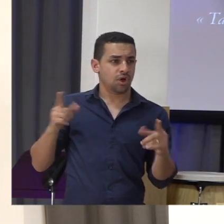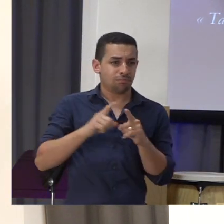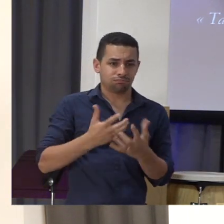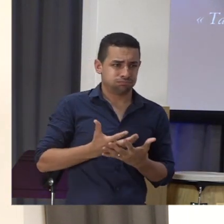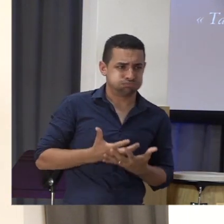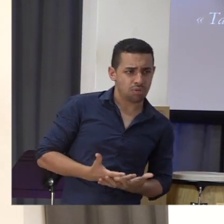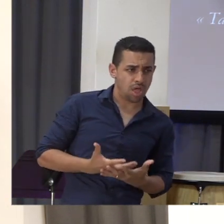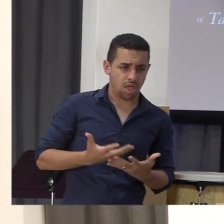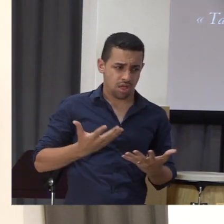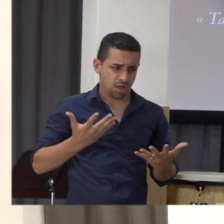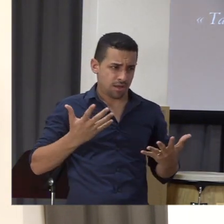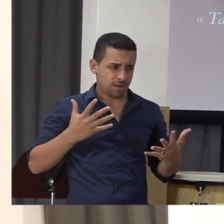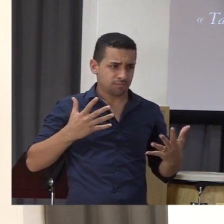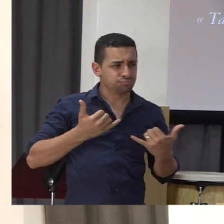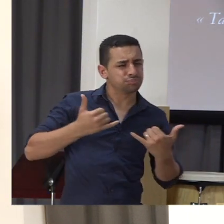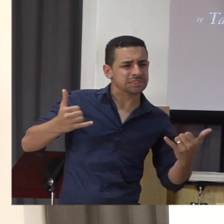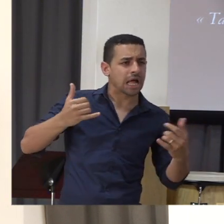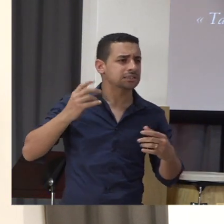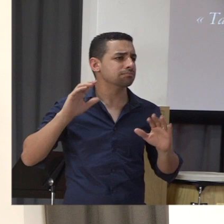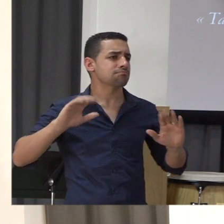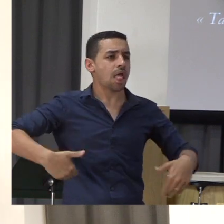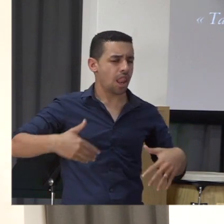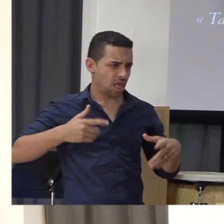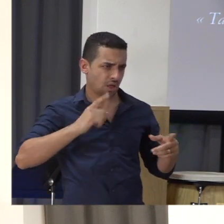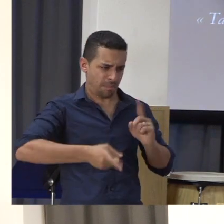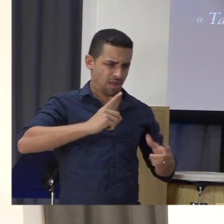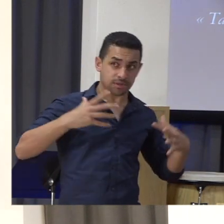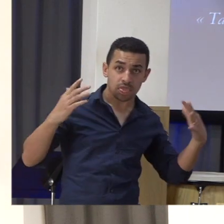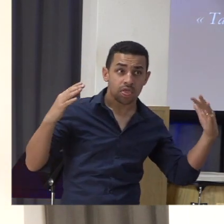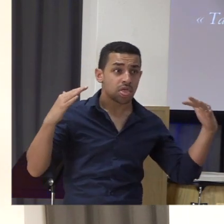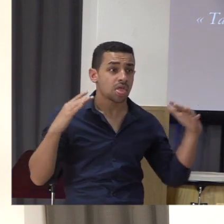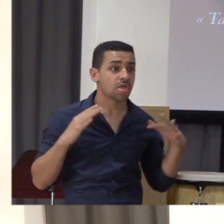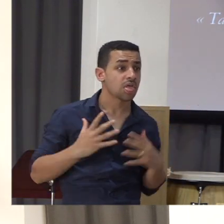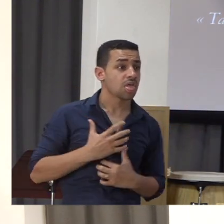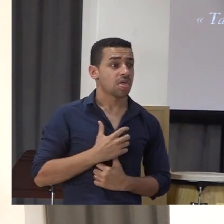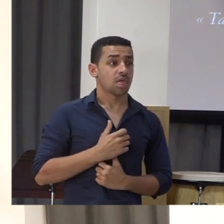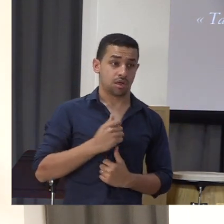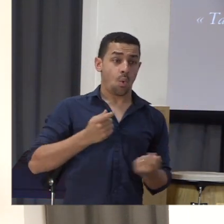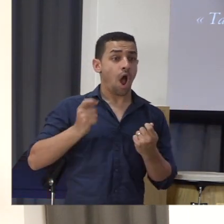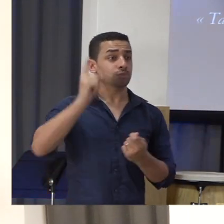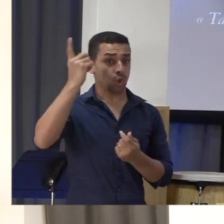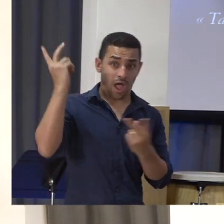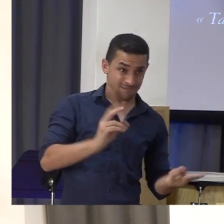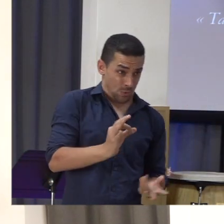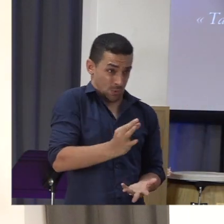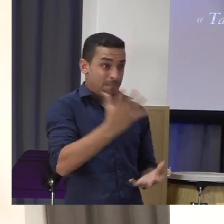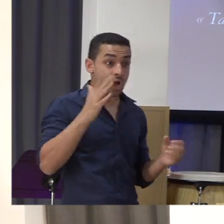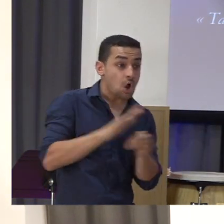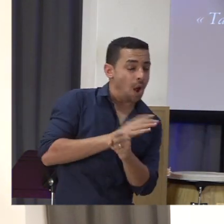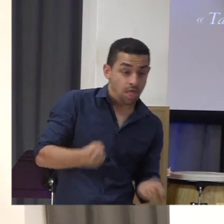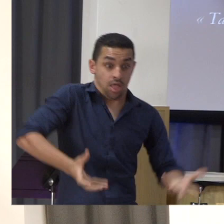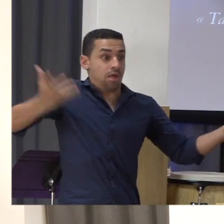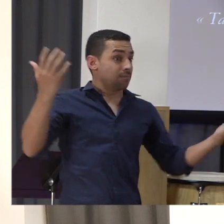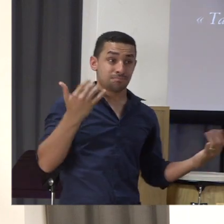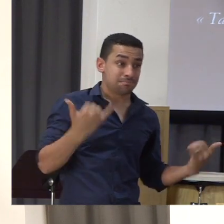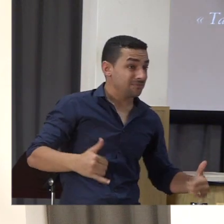poids, sous l'autorité de la puissance du mal. Le royaume de Dieu vient, oui, mais le royaume de Dieu n'est pas encore totalement manifesté